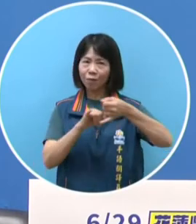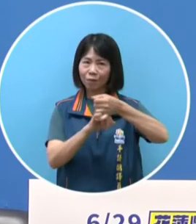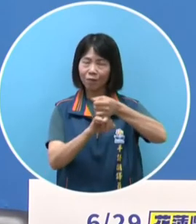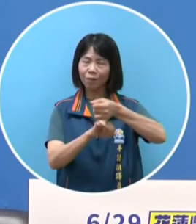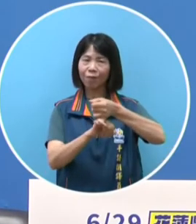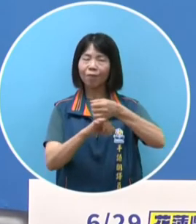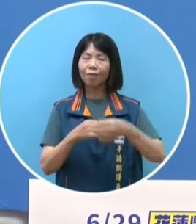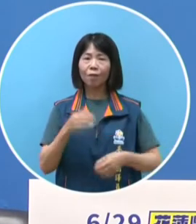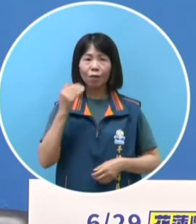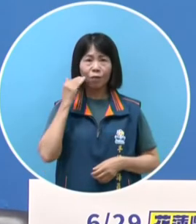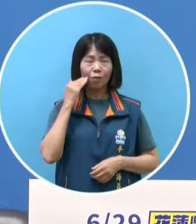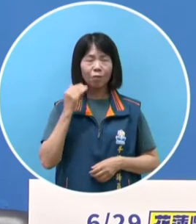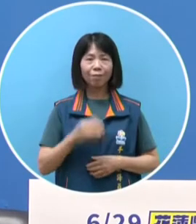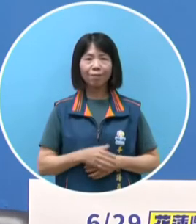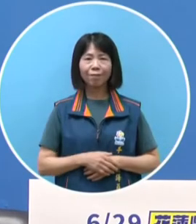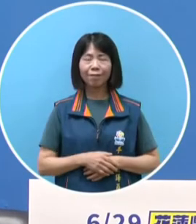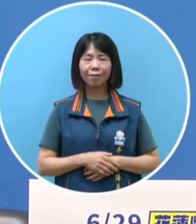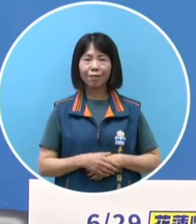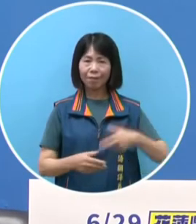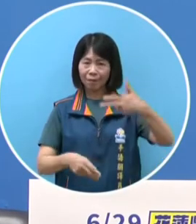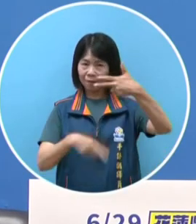式，如果在